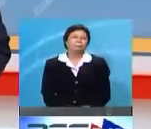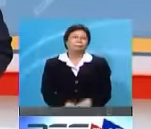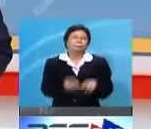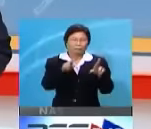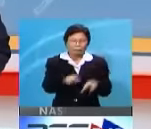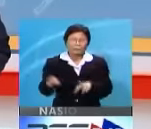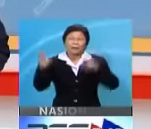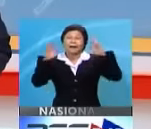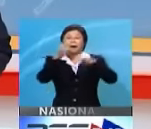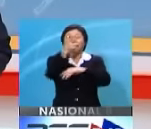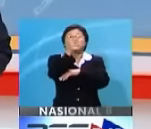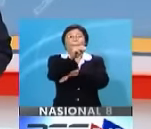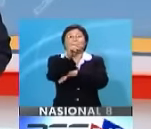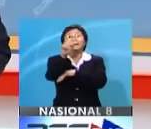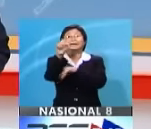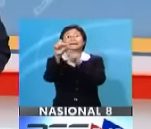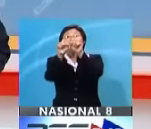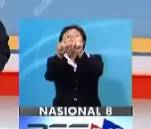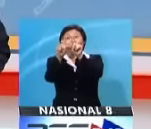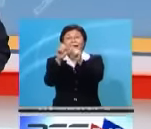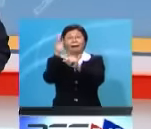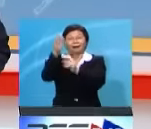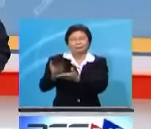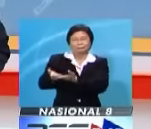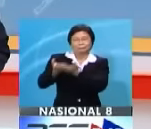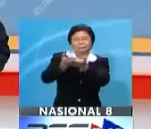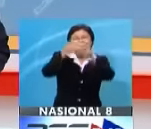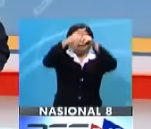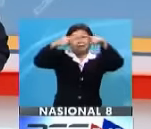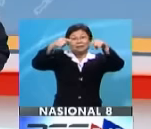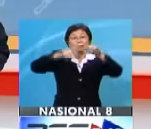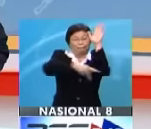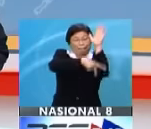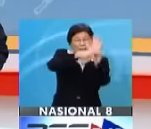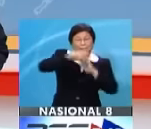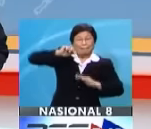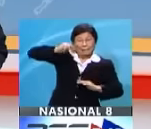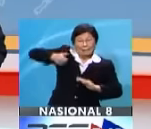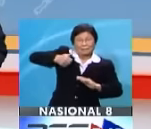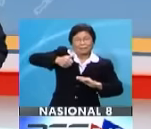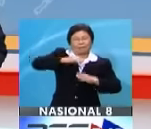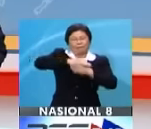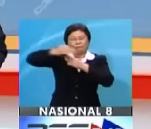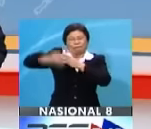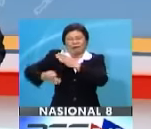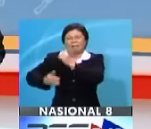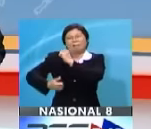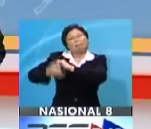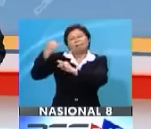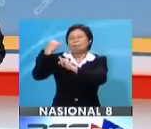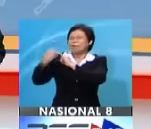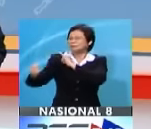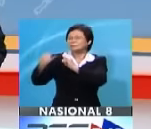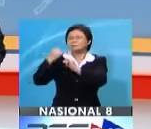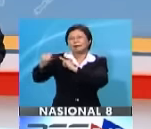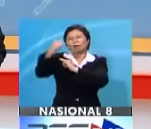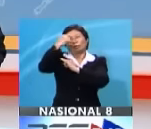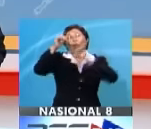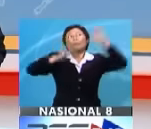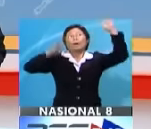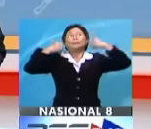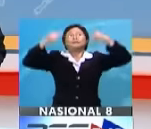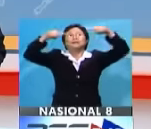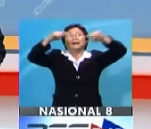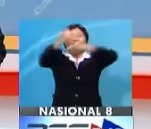Rancangan Malaysia ke-11, RMK-11 yang akan dibentangkan di Dewan Rakyat esok menjadi final lap atau pusingan akhir kemerahan Malaysia untuk